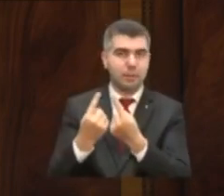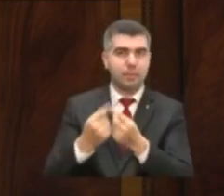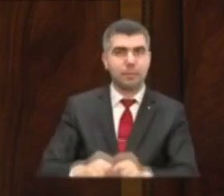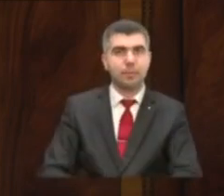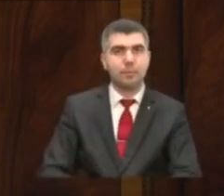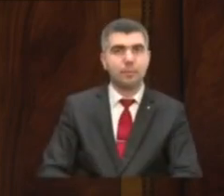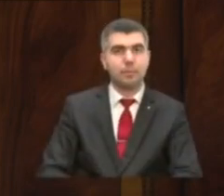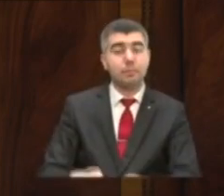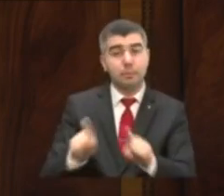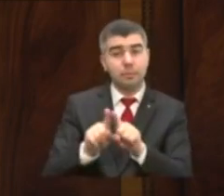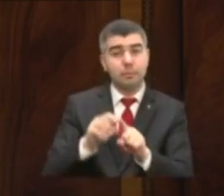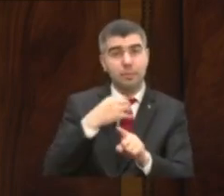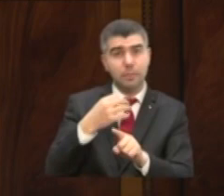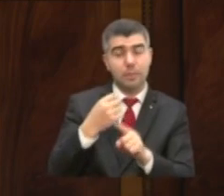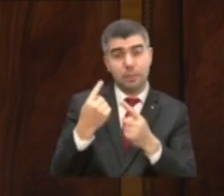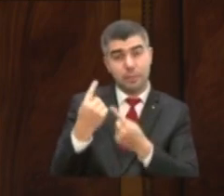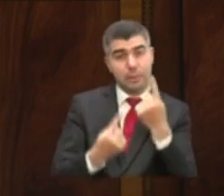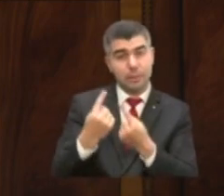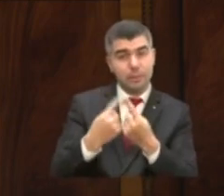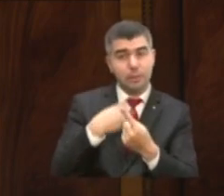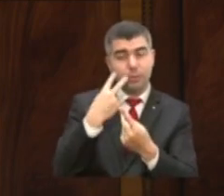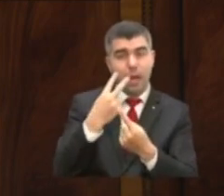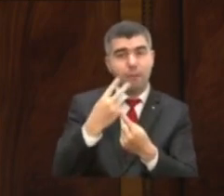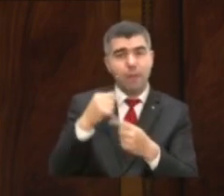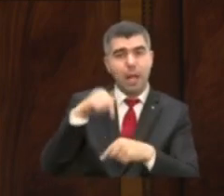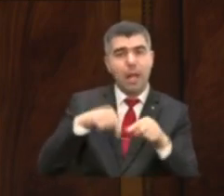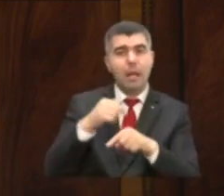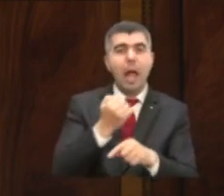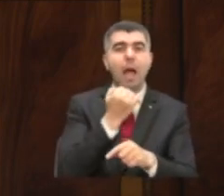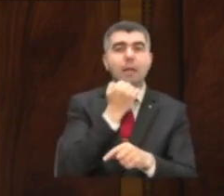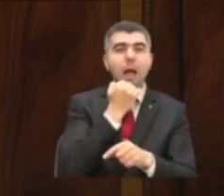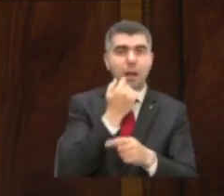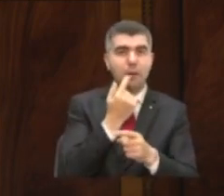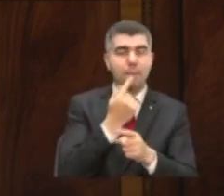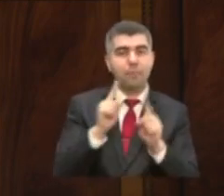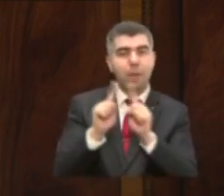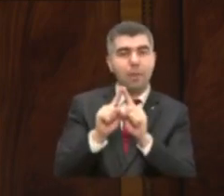واحد السلبية لمدة عقود ما كانش انتباه لها كبير، وأن هذاك